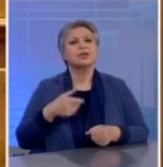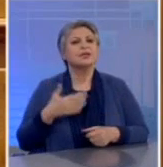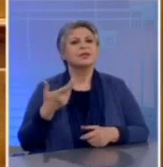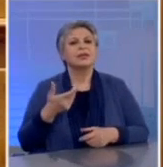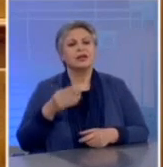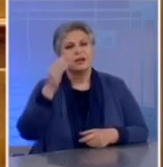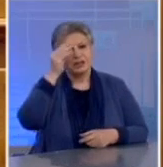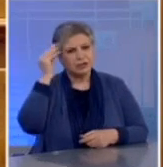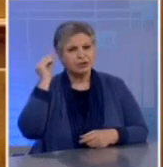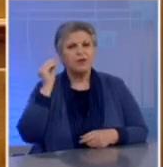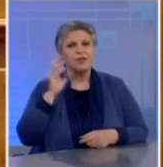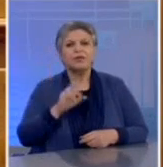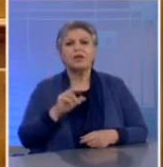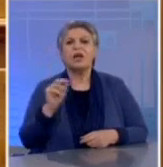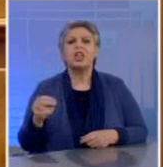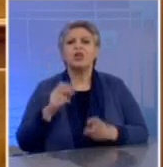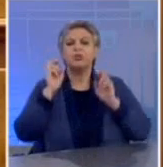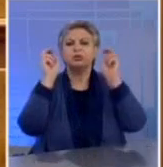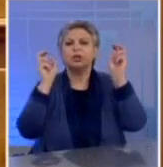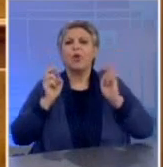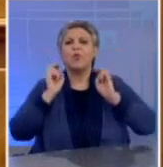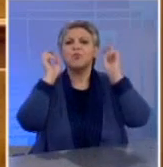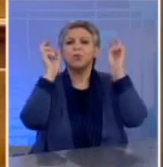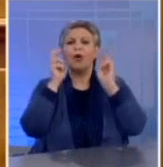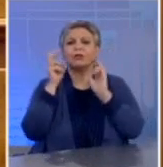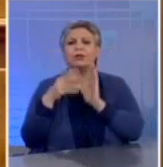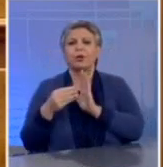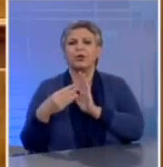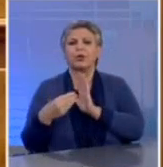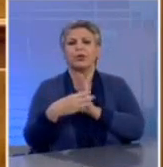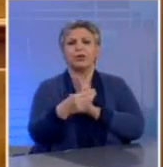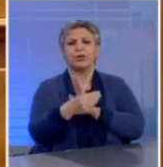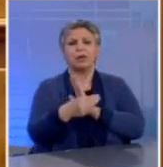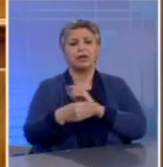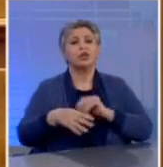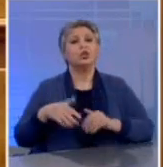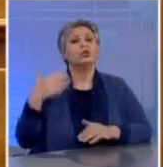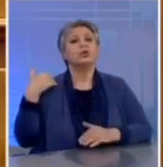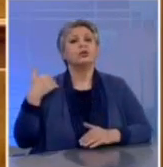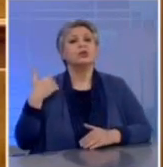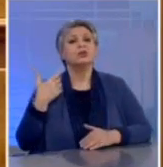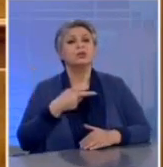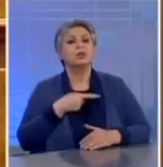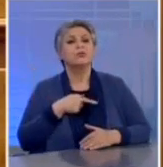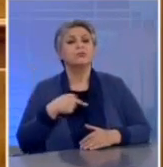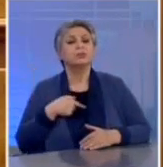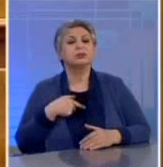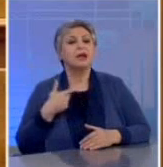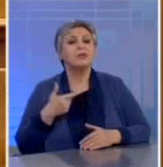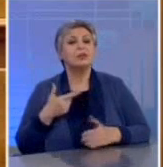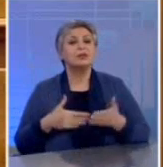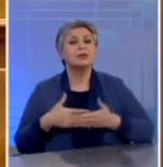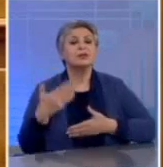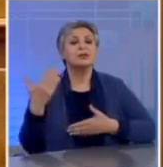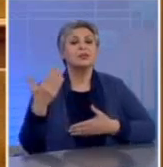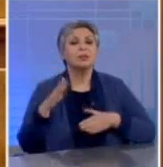εκλεγεί με την Τόλη, το πρόβατο που κλωνοποιήθηκε. Ήταν το πρωτοσέλιδο του κυρίου Ψυχάρη. Το πρωτοσέλιδο του κυρίου